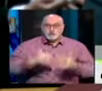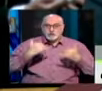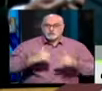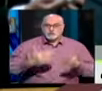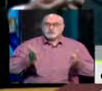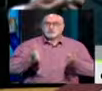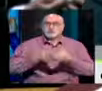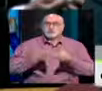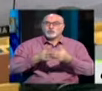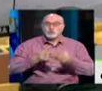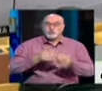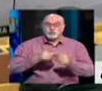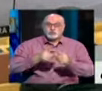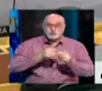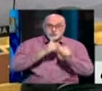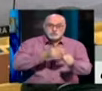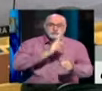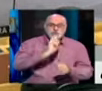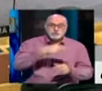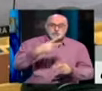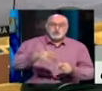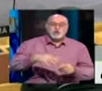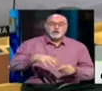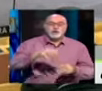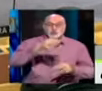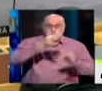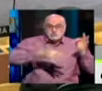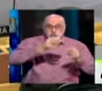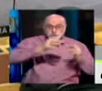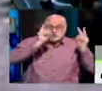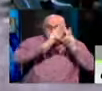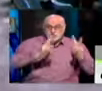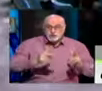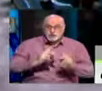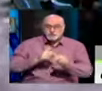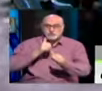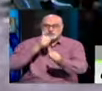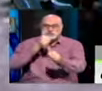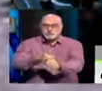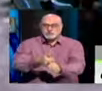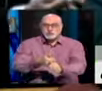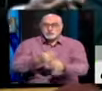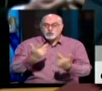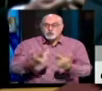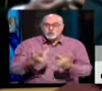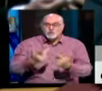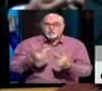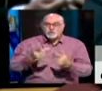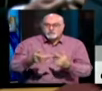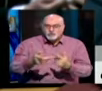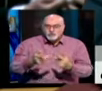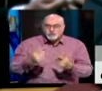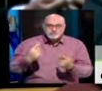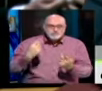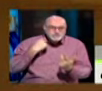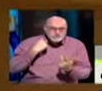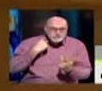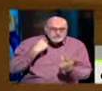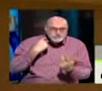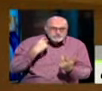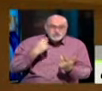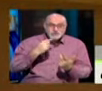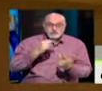لحكم محكمة العدل الدولية لمعاقبة الكيان الصهيوني، لأن زمن الإفلات من العقاب قد انتهى دون